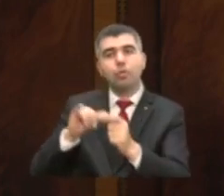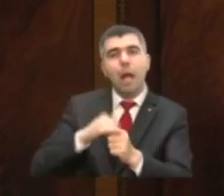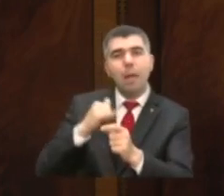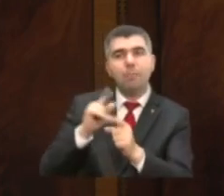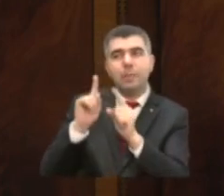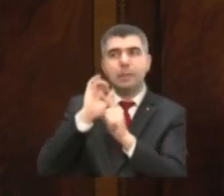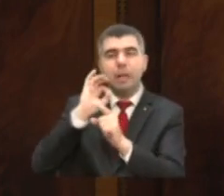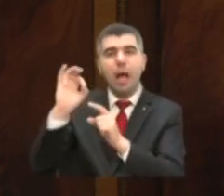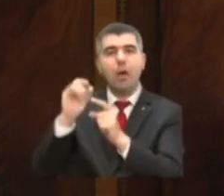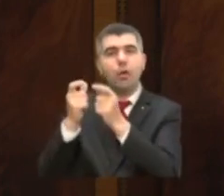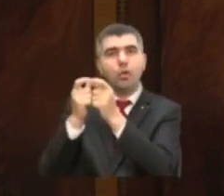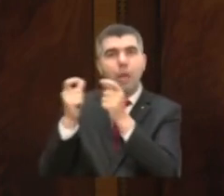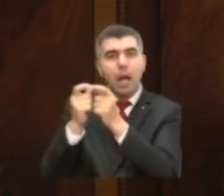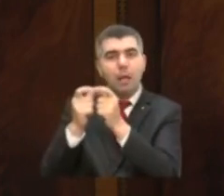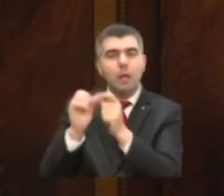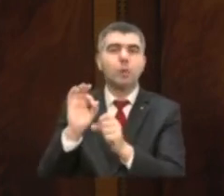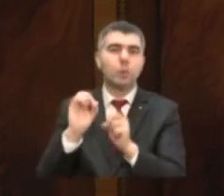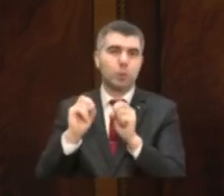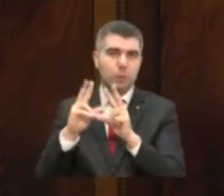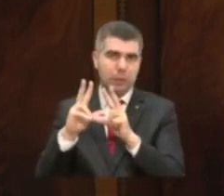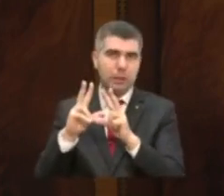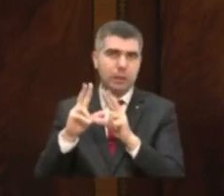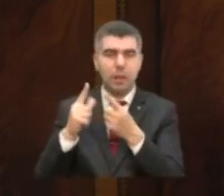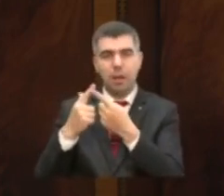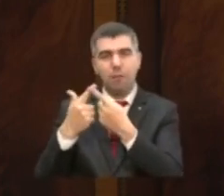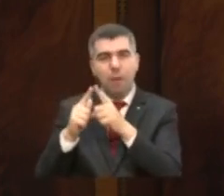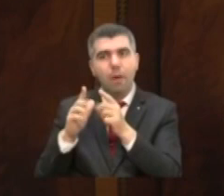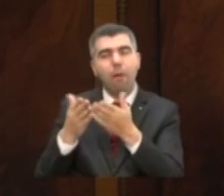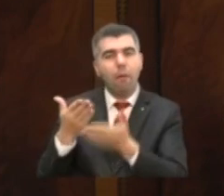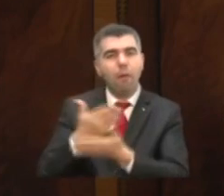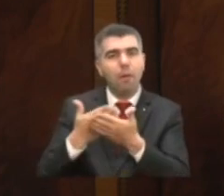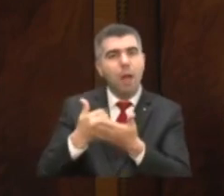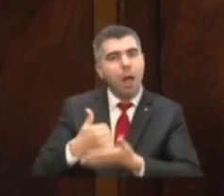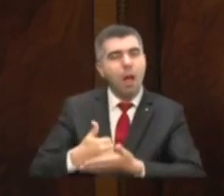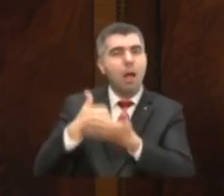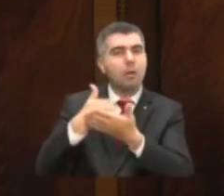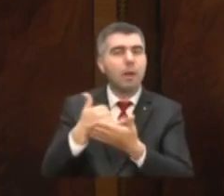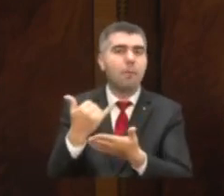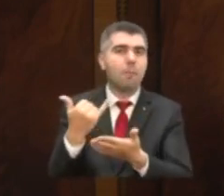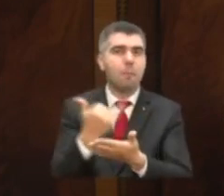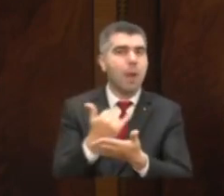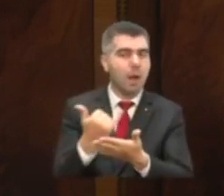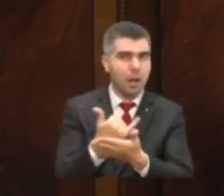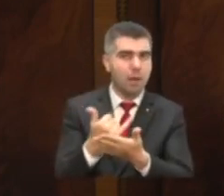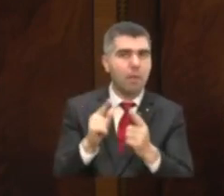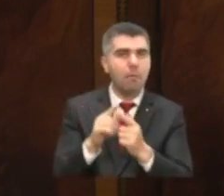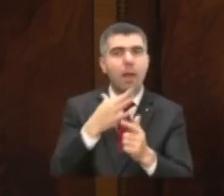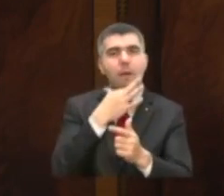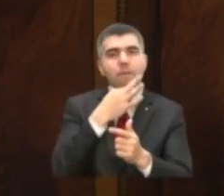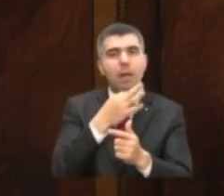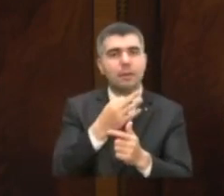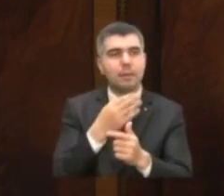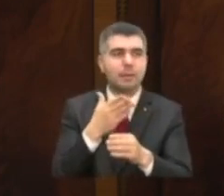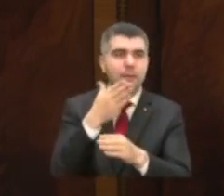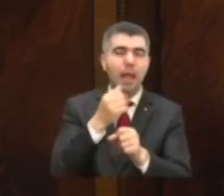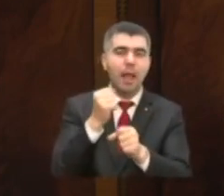واحد الآلية مهمة للإدماج الاقتصادي والاجتماعي للشباب وتيسير ولوجهم لسوق الشغل